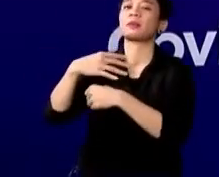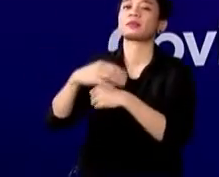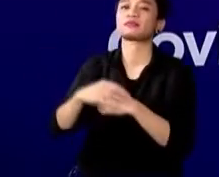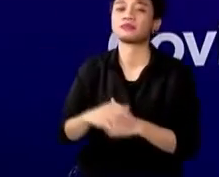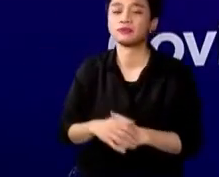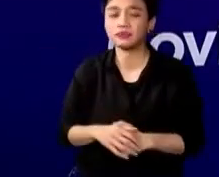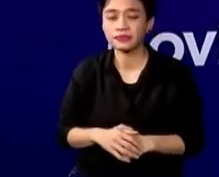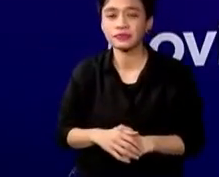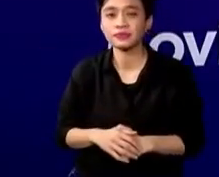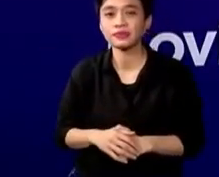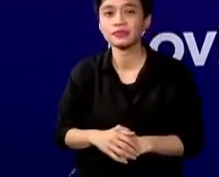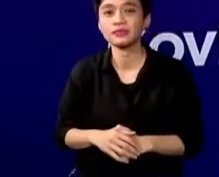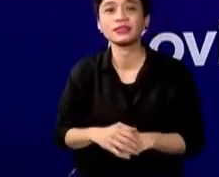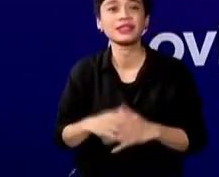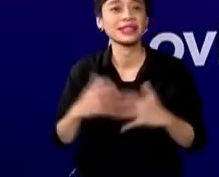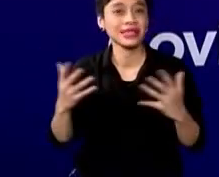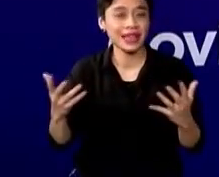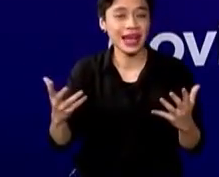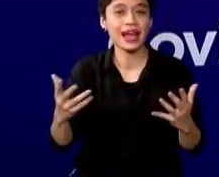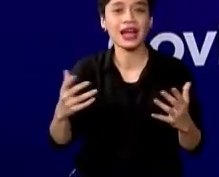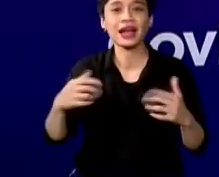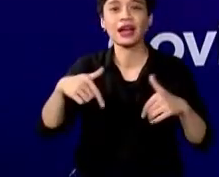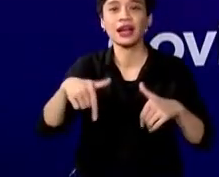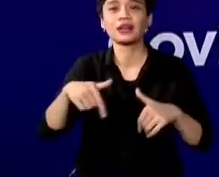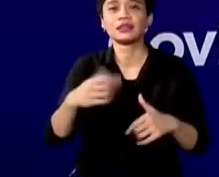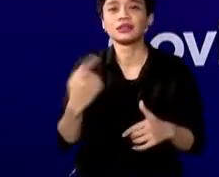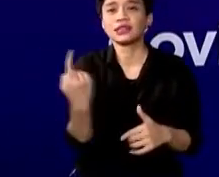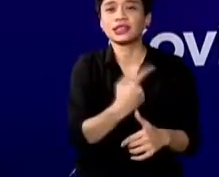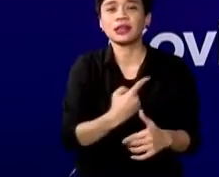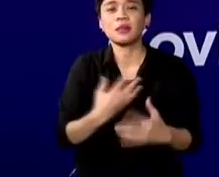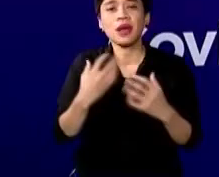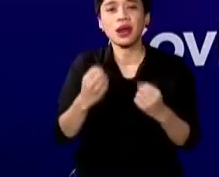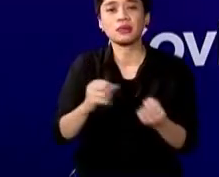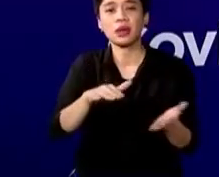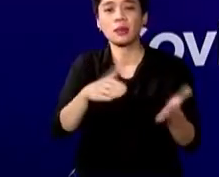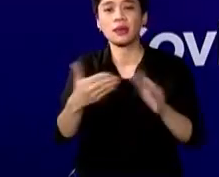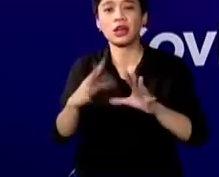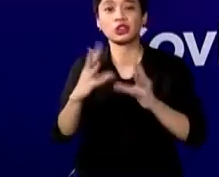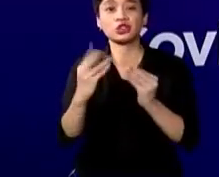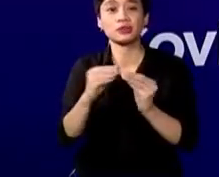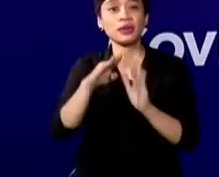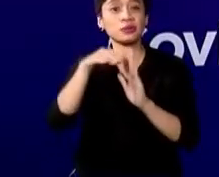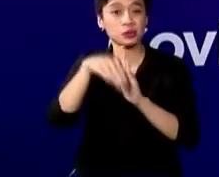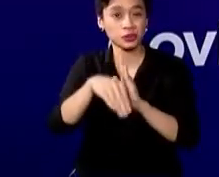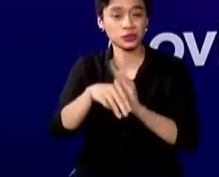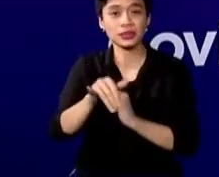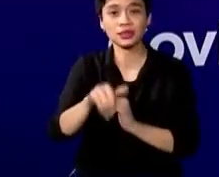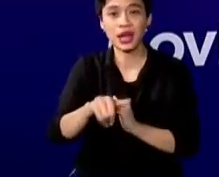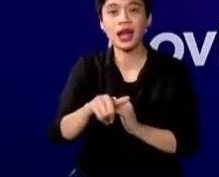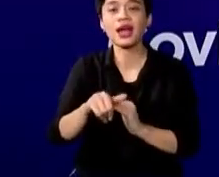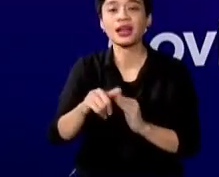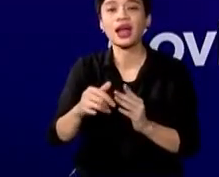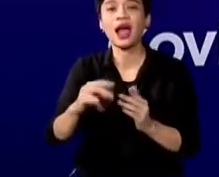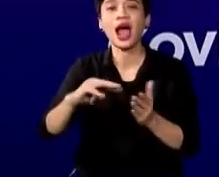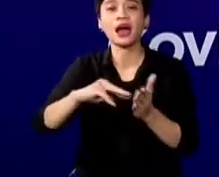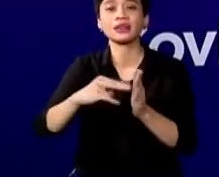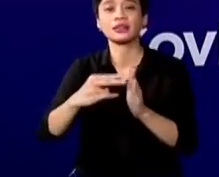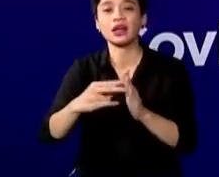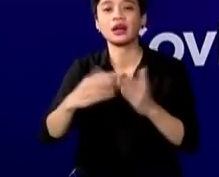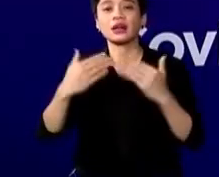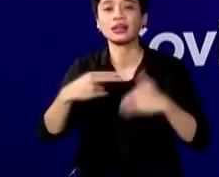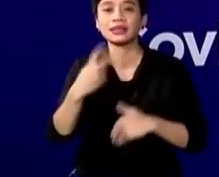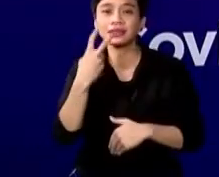jadi dalam rangka menurunkan mortalitas menurunkan angka kematian Kita juga harus meemanage komorbitnya penyakit